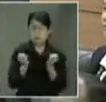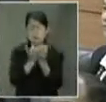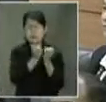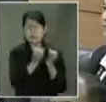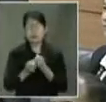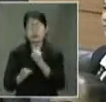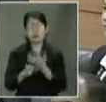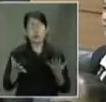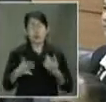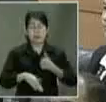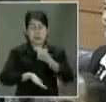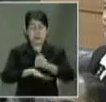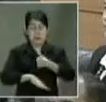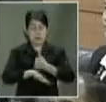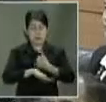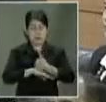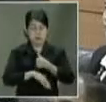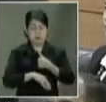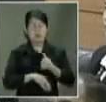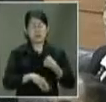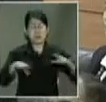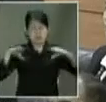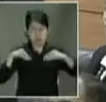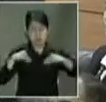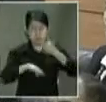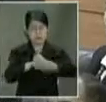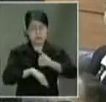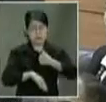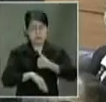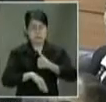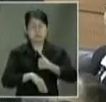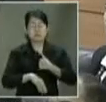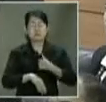มเนี่ยเอาแล้ววันนี้ยอมรับเป็นนายใหญ่เลยนายกทักษิณน่ะ